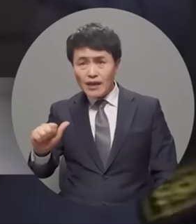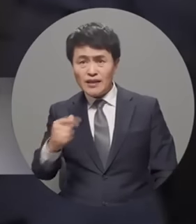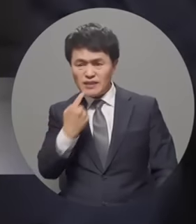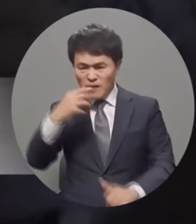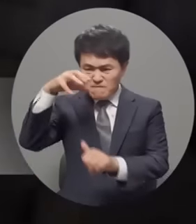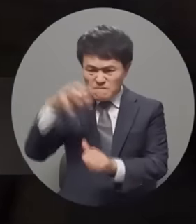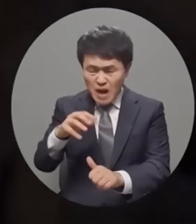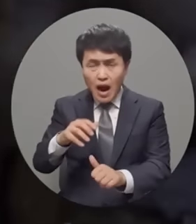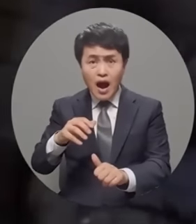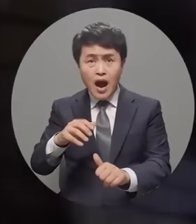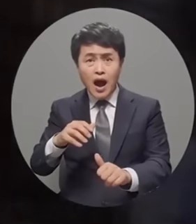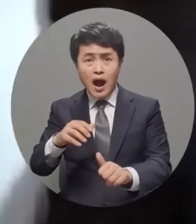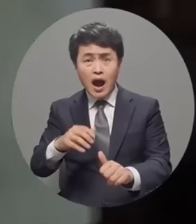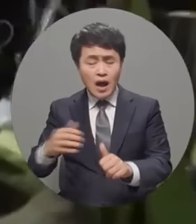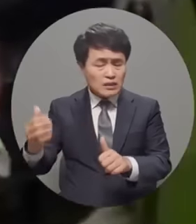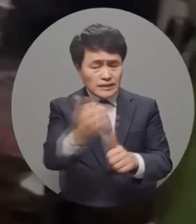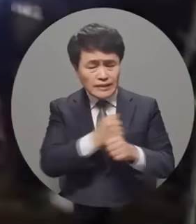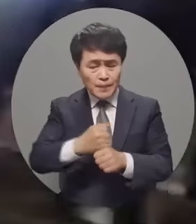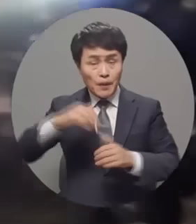학생은 2천 명을 넘었습니다.